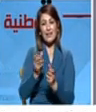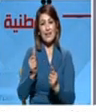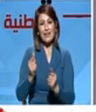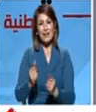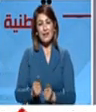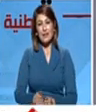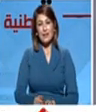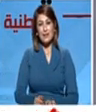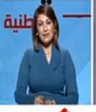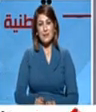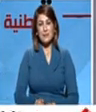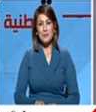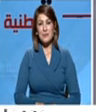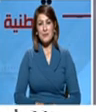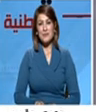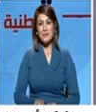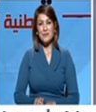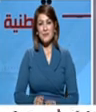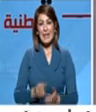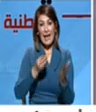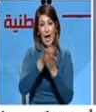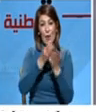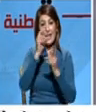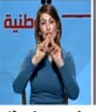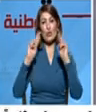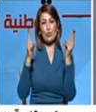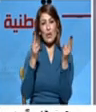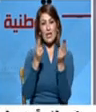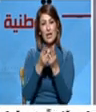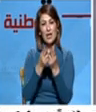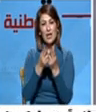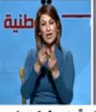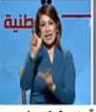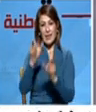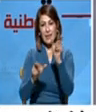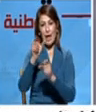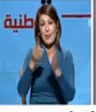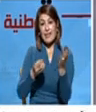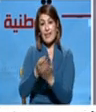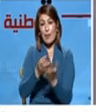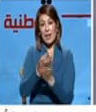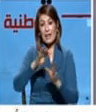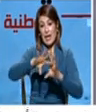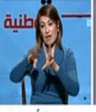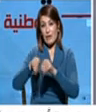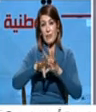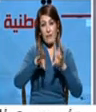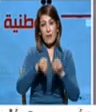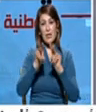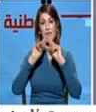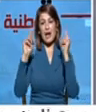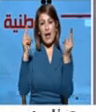اه الحالات الدوليه الناس تحب تبع كل عائلتها من العالم